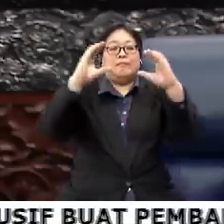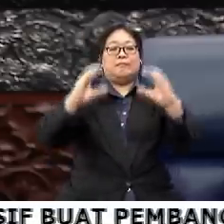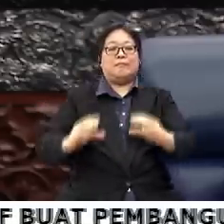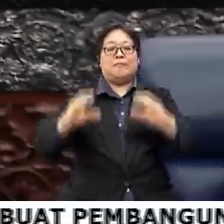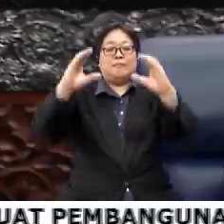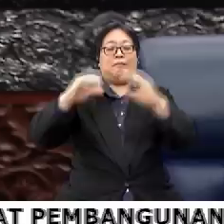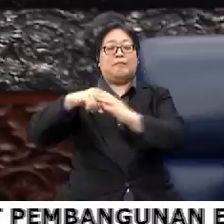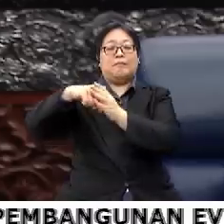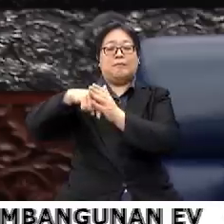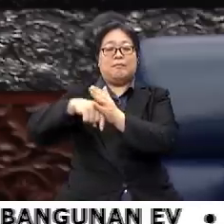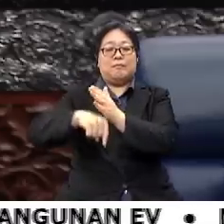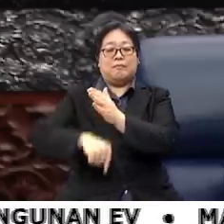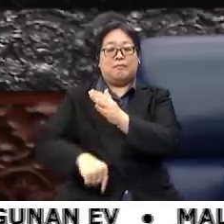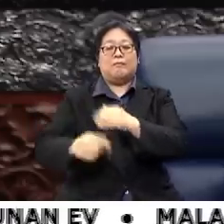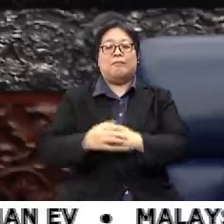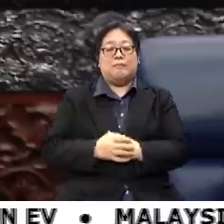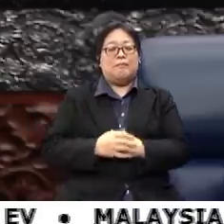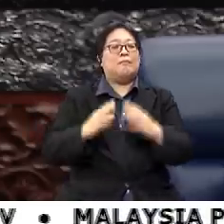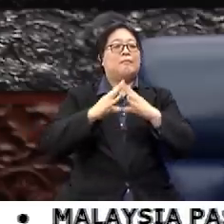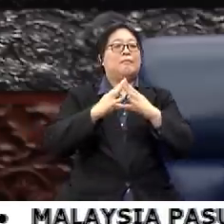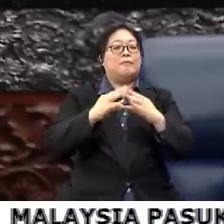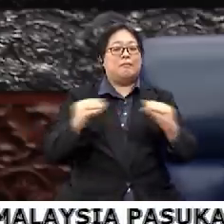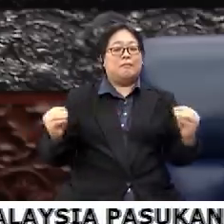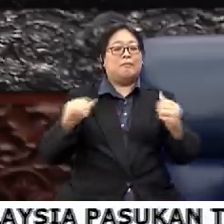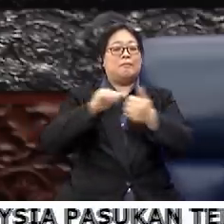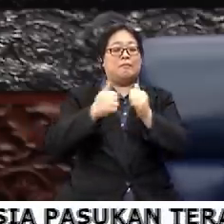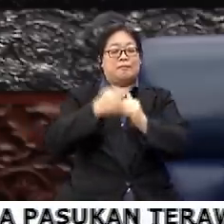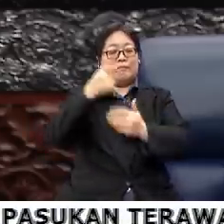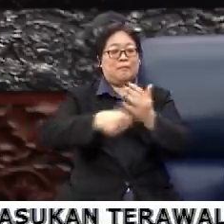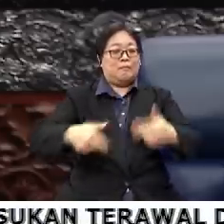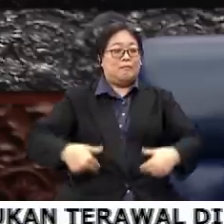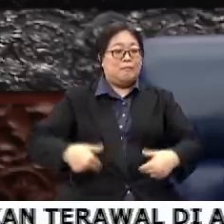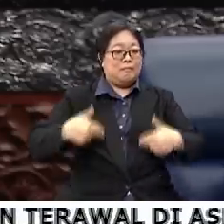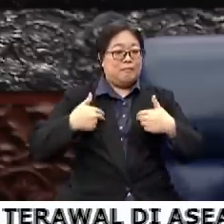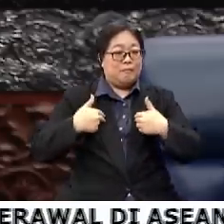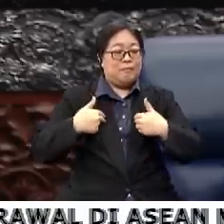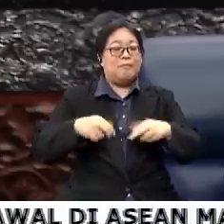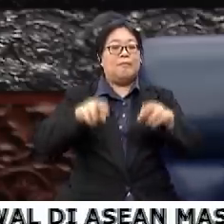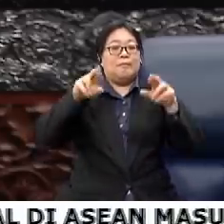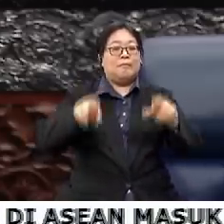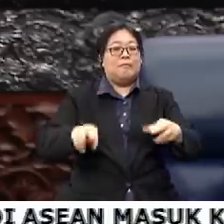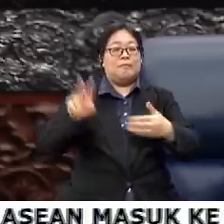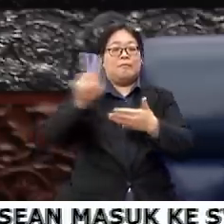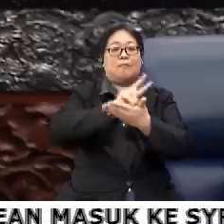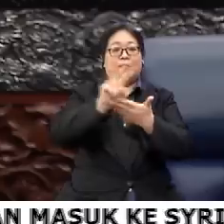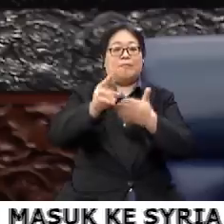yang komprehensif untuk menangani masalah kos sara hidup rakyat dalam tempoh